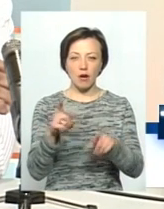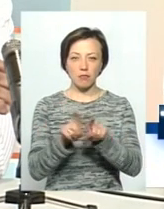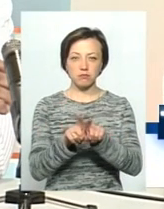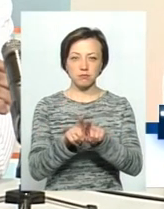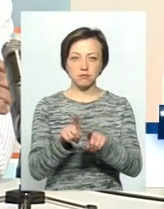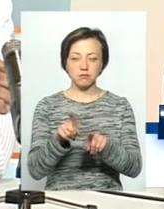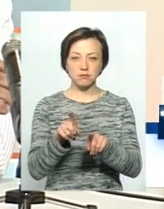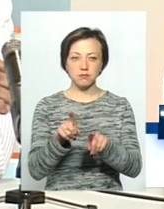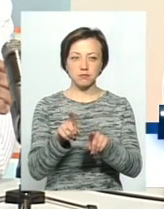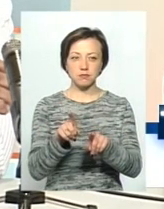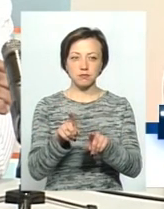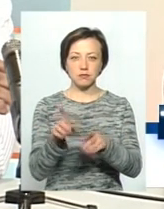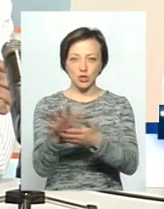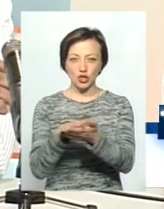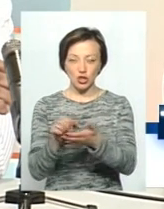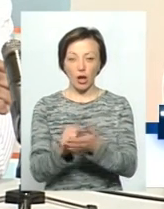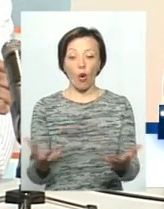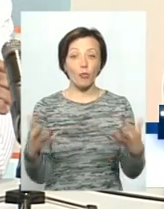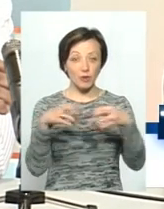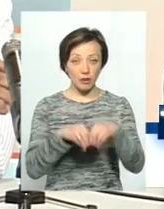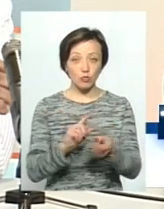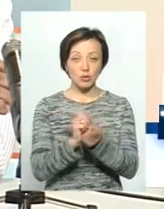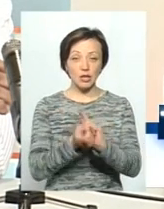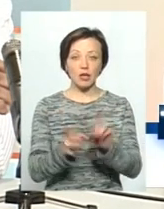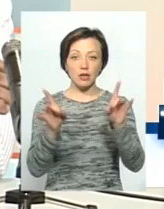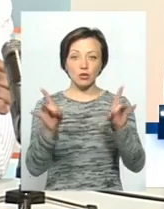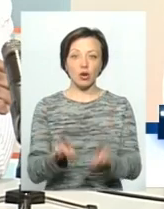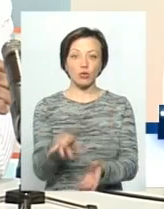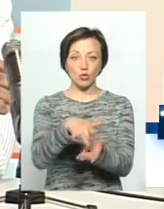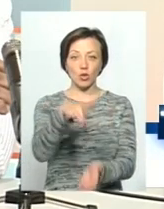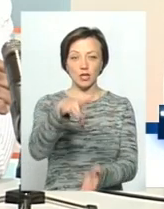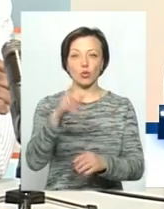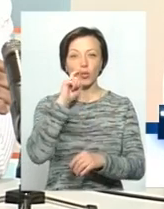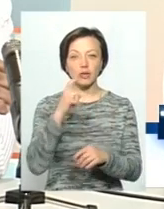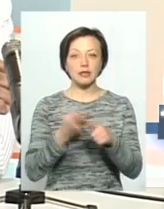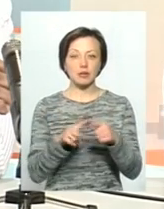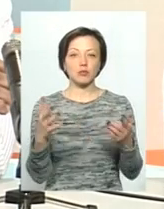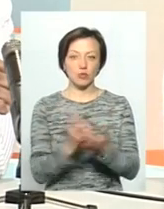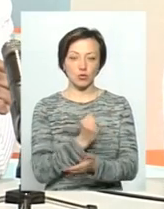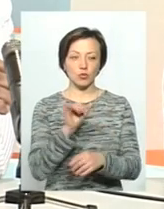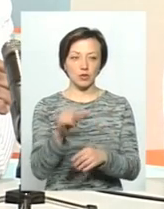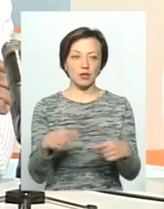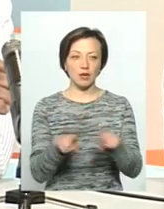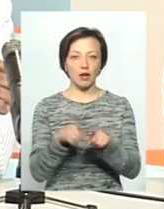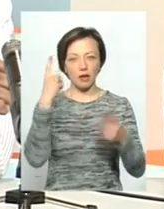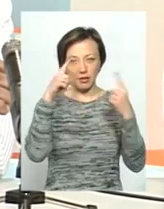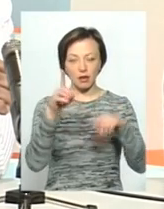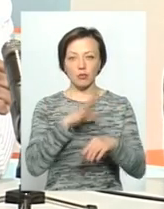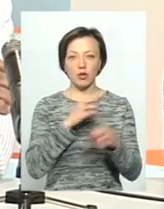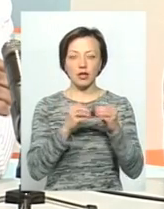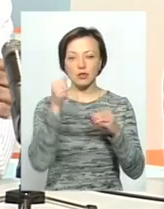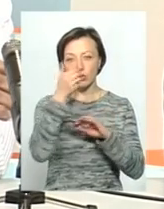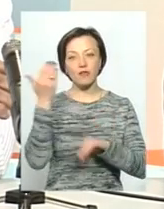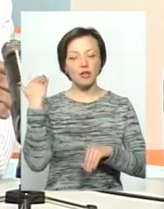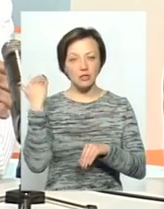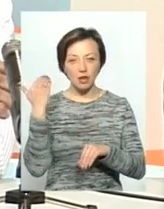вони об'єдналися раді того, щоб стати ресторанною столицею України. І в них це вийшло, це в них така ідея була 10 років назад.